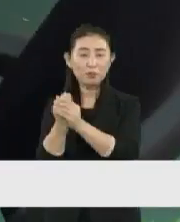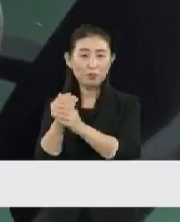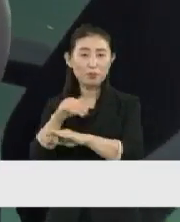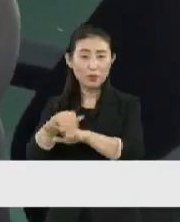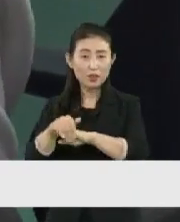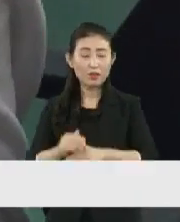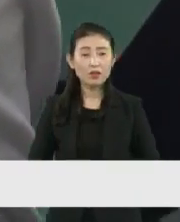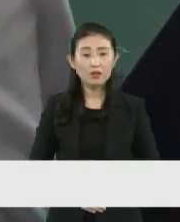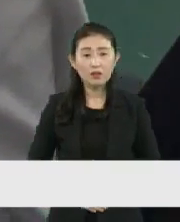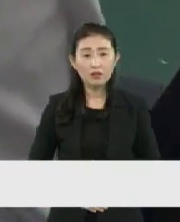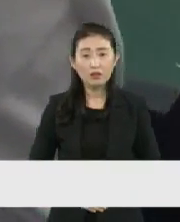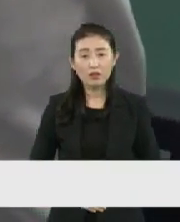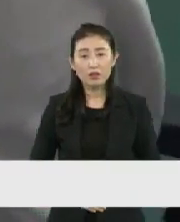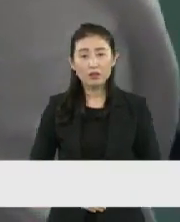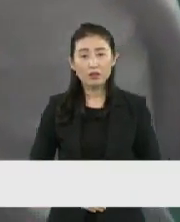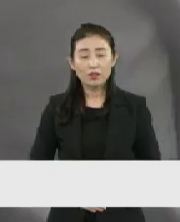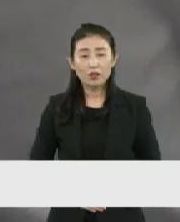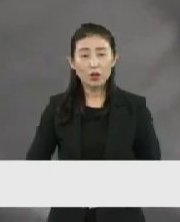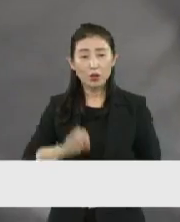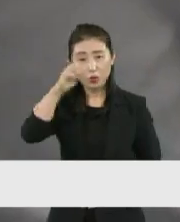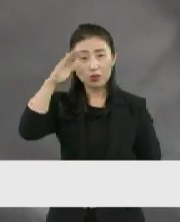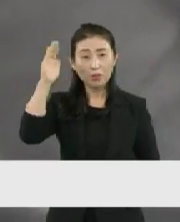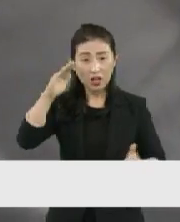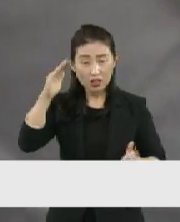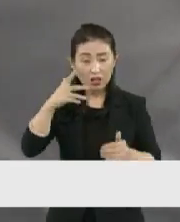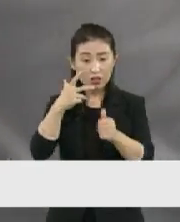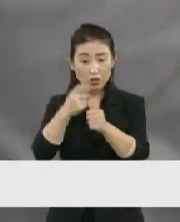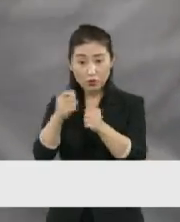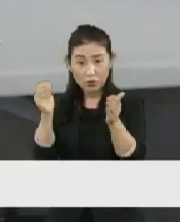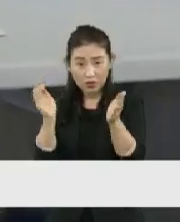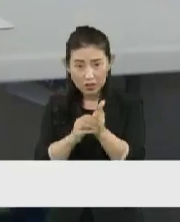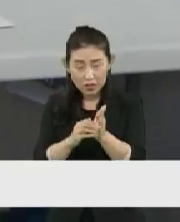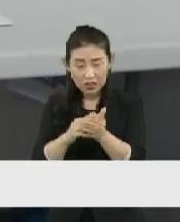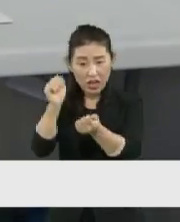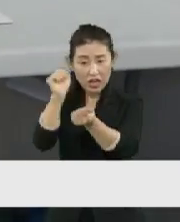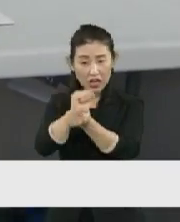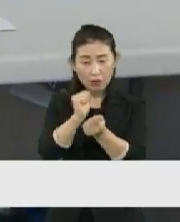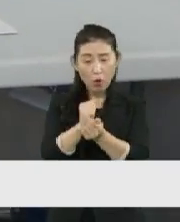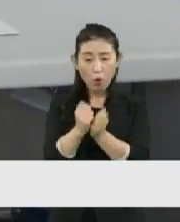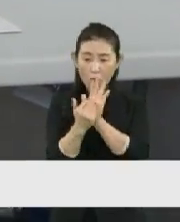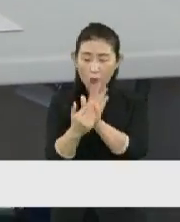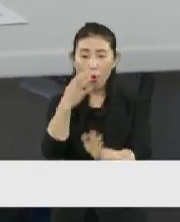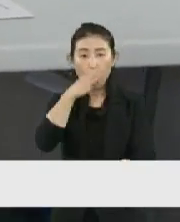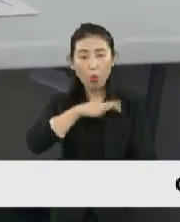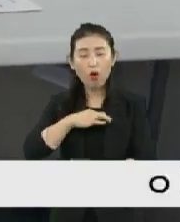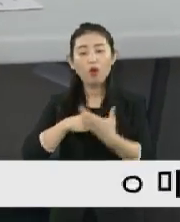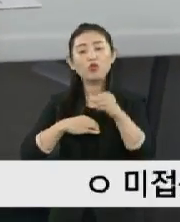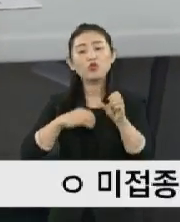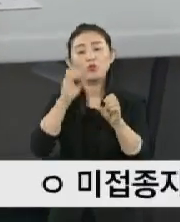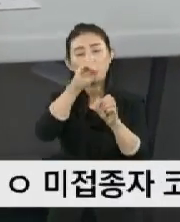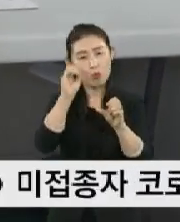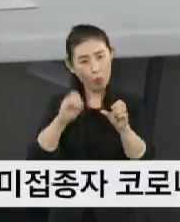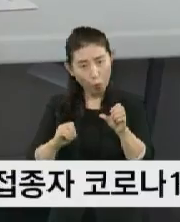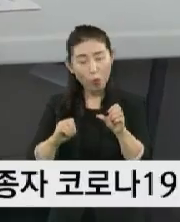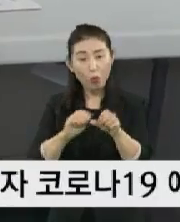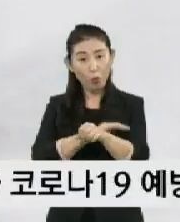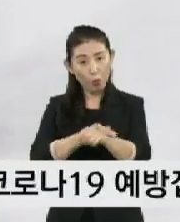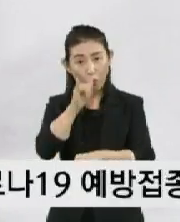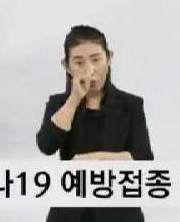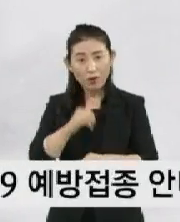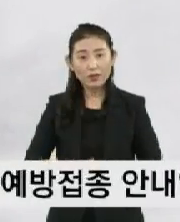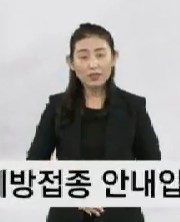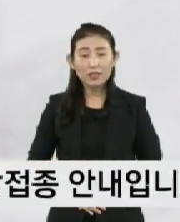계획입니다. 방역당국은 고3 학생들의 백신 접종 결과 감염 예방 효과가 95.8%로 나타나고 있는